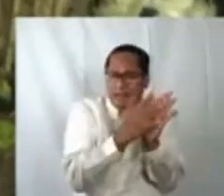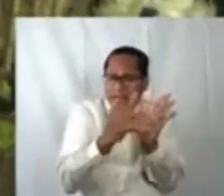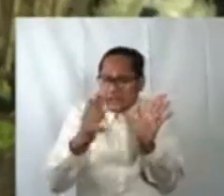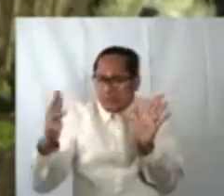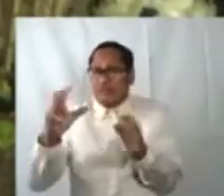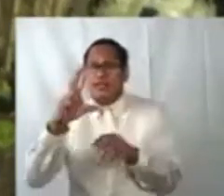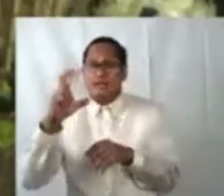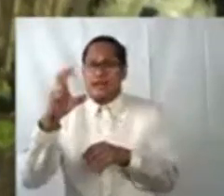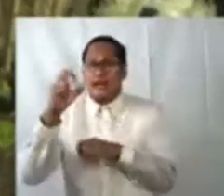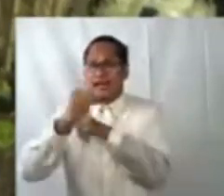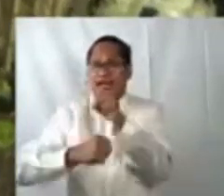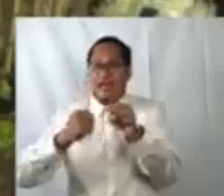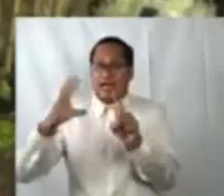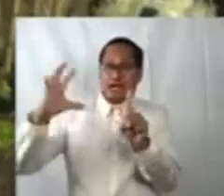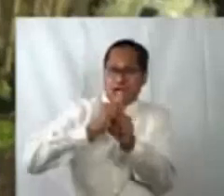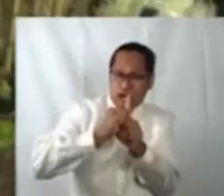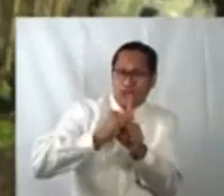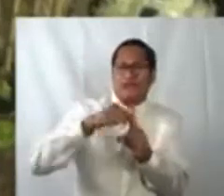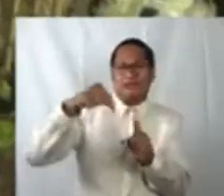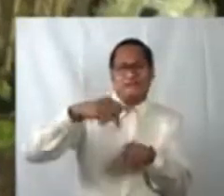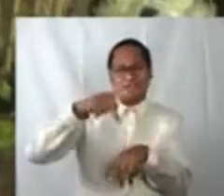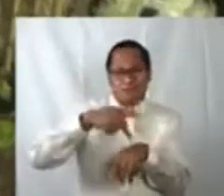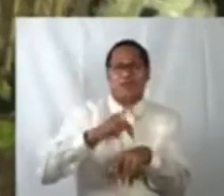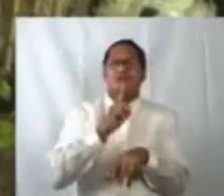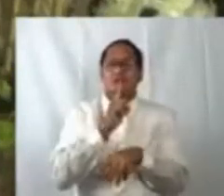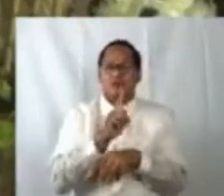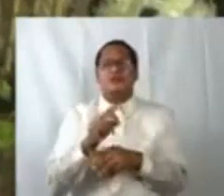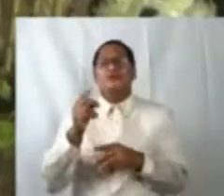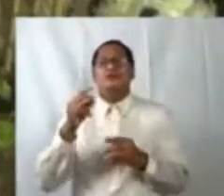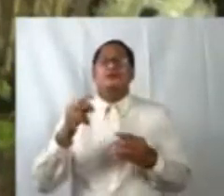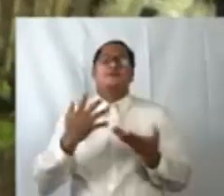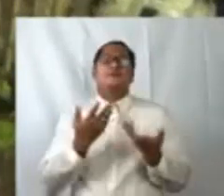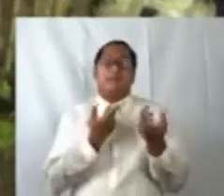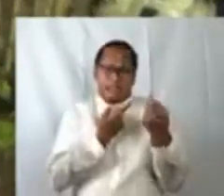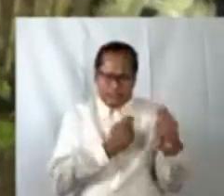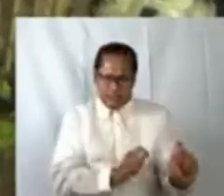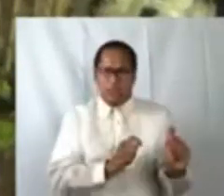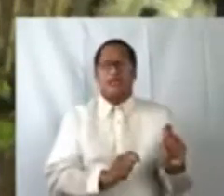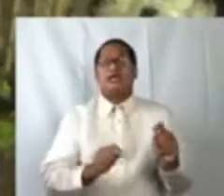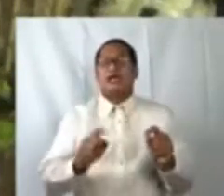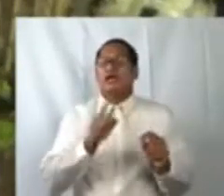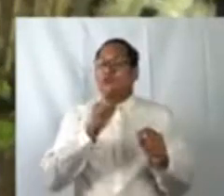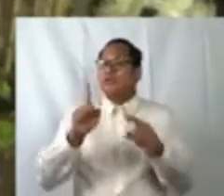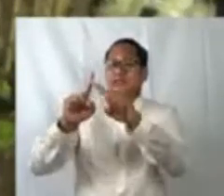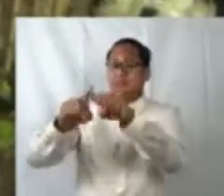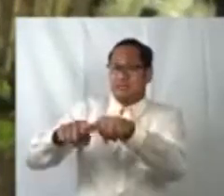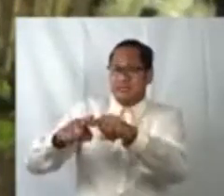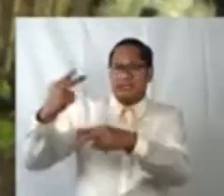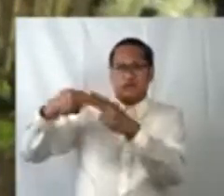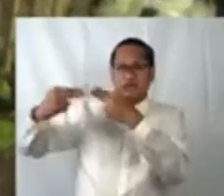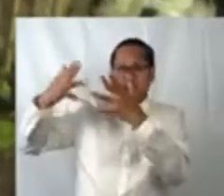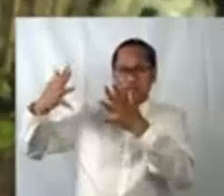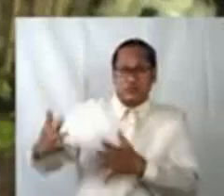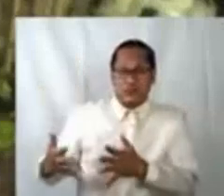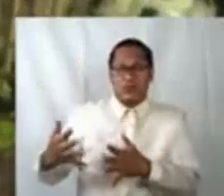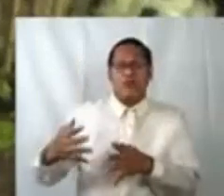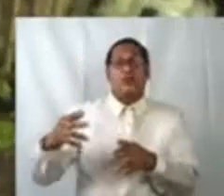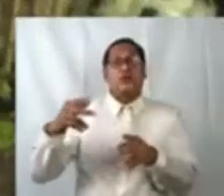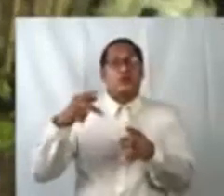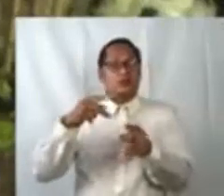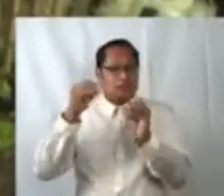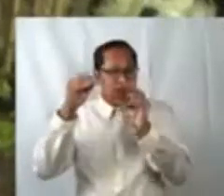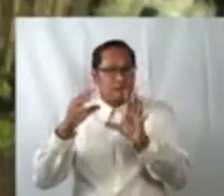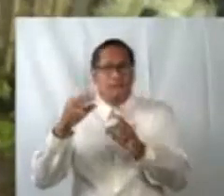taong kolonyalismo na tatalakayin ng pinagkakatiwalaan at maasahang historyador.